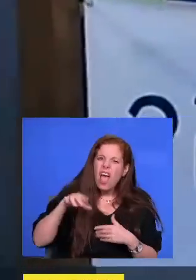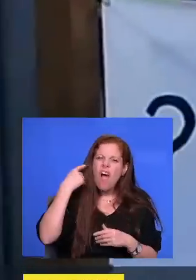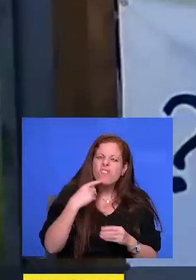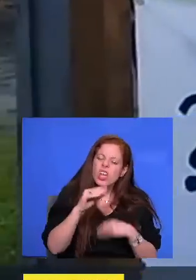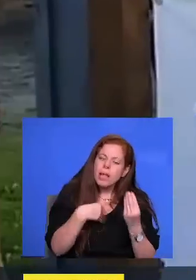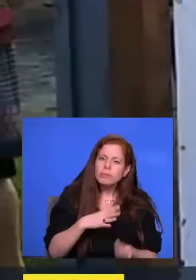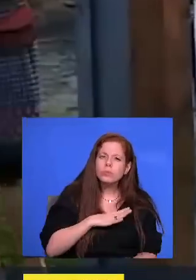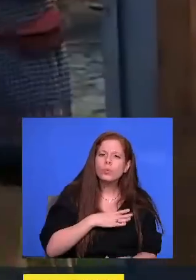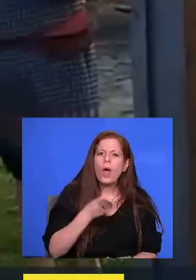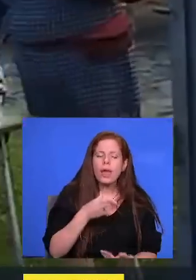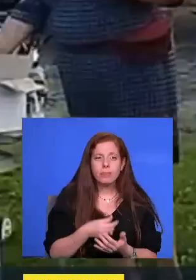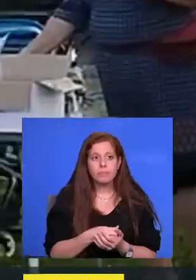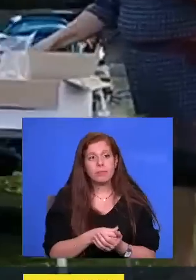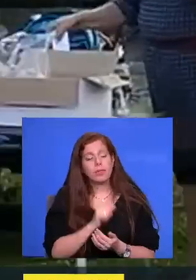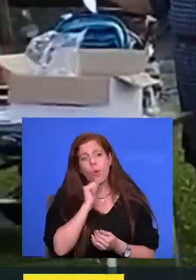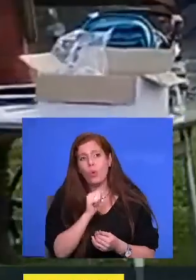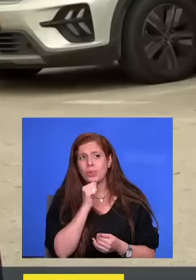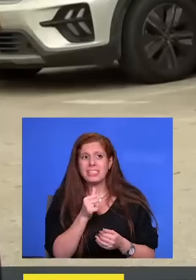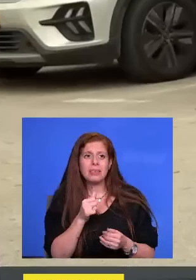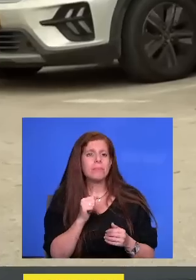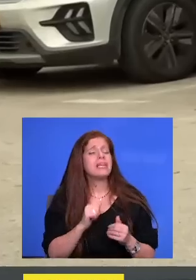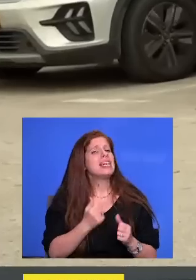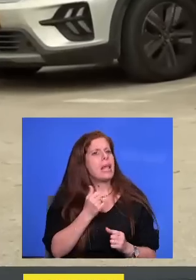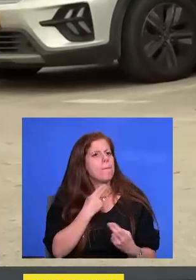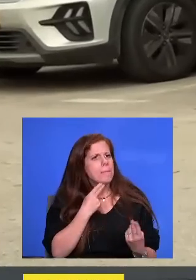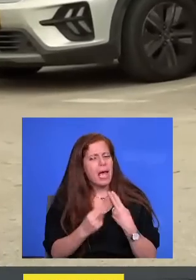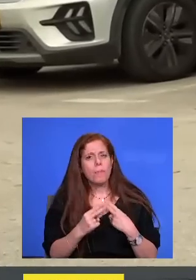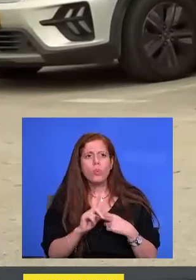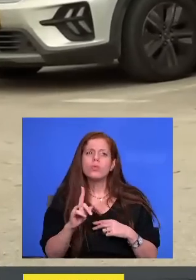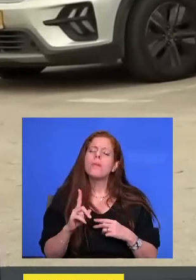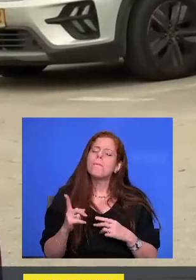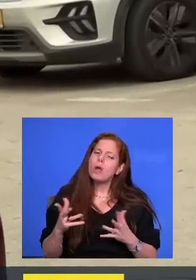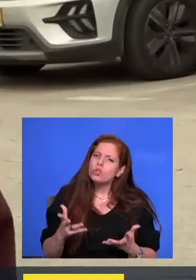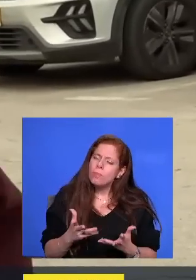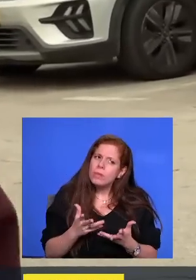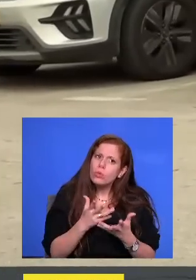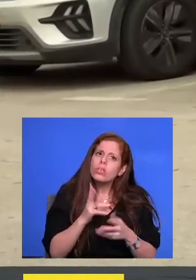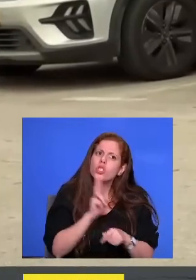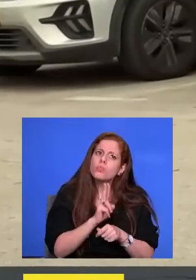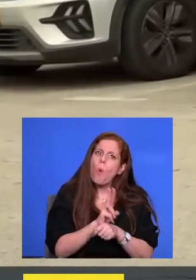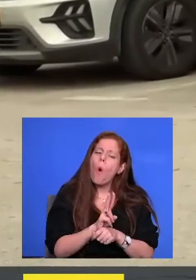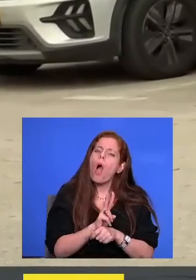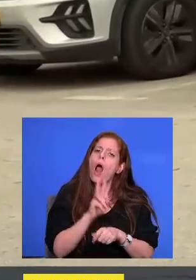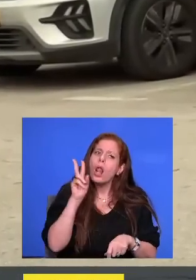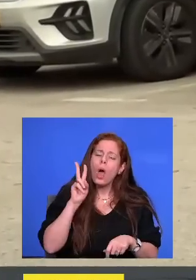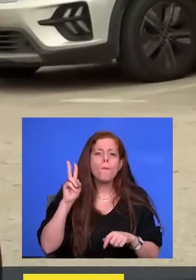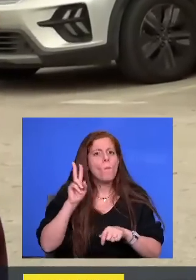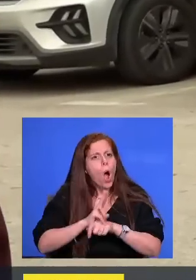אנחנו לא רוצים להתנהל בנקמנות מול עזרא שיינברג. מה שמניע אותנו זה לשמור על המוגנות של החברה שאנחנו חיים